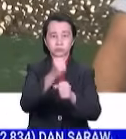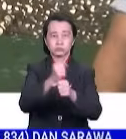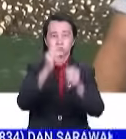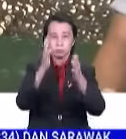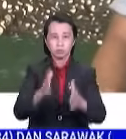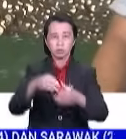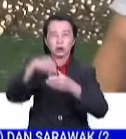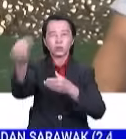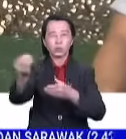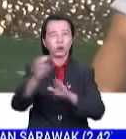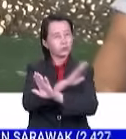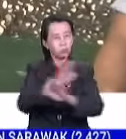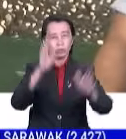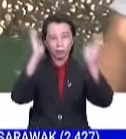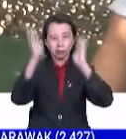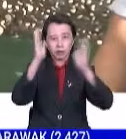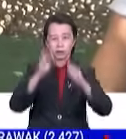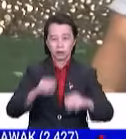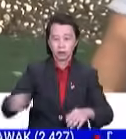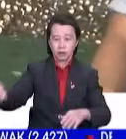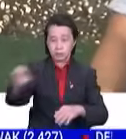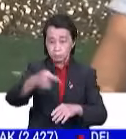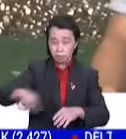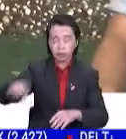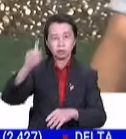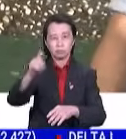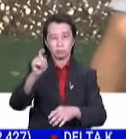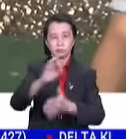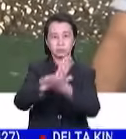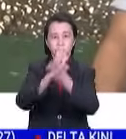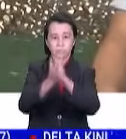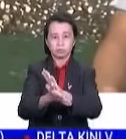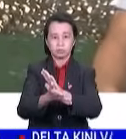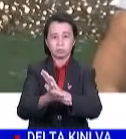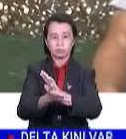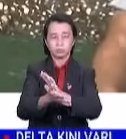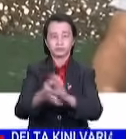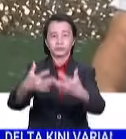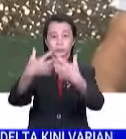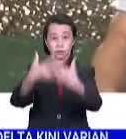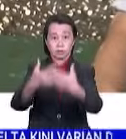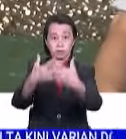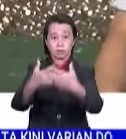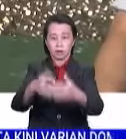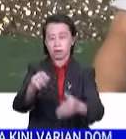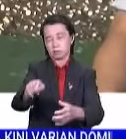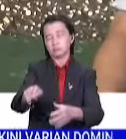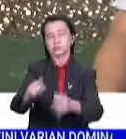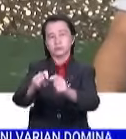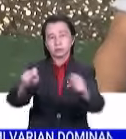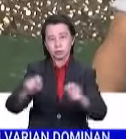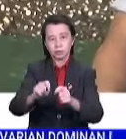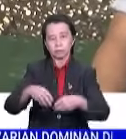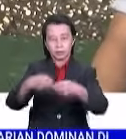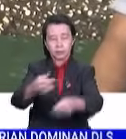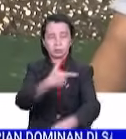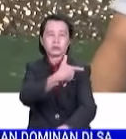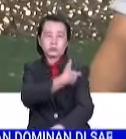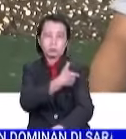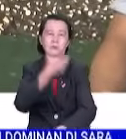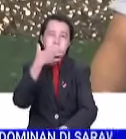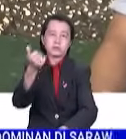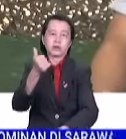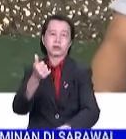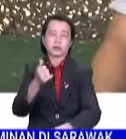asing ini mereka perlu menjadikan jadikan Gilang mereka sebagai tempat memberikan website